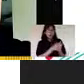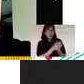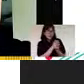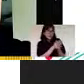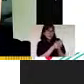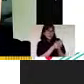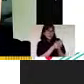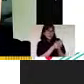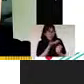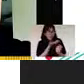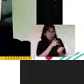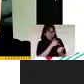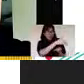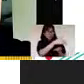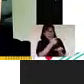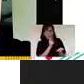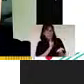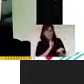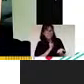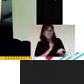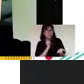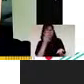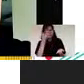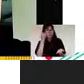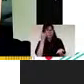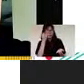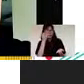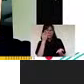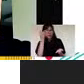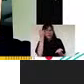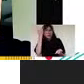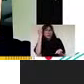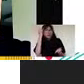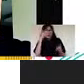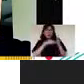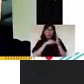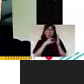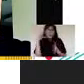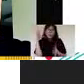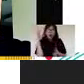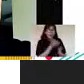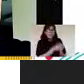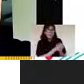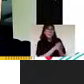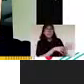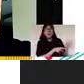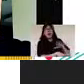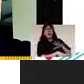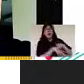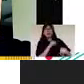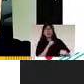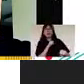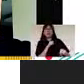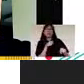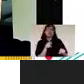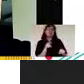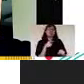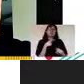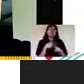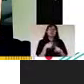memiliki impact yang sangat besar bagi masyarakat. Nah, tetapi yang juga ingin saya sampaikan